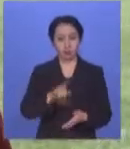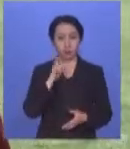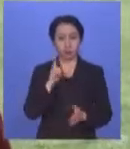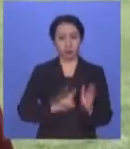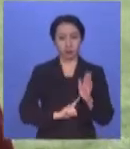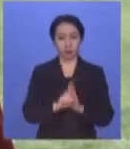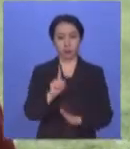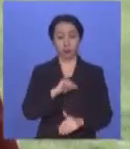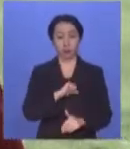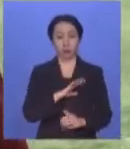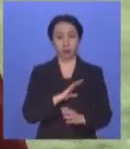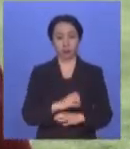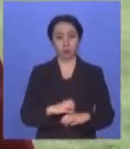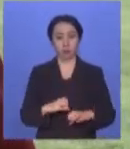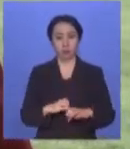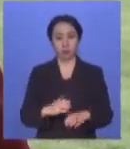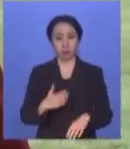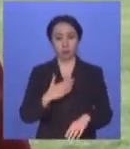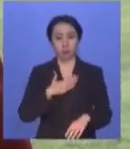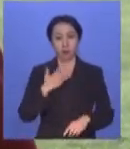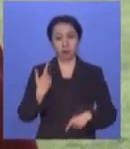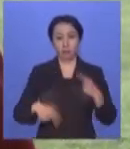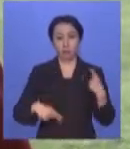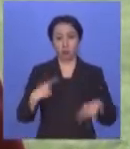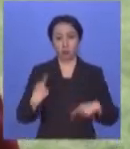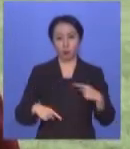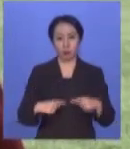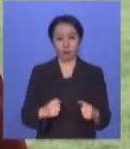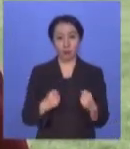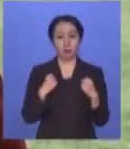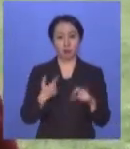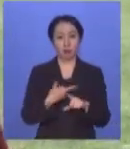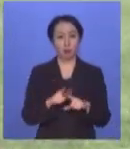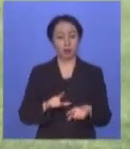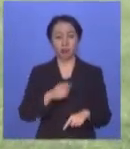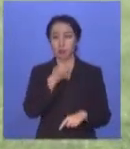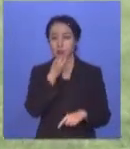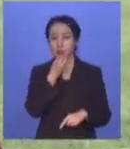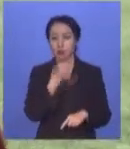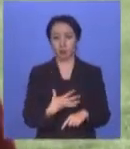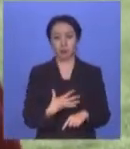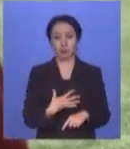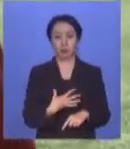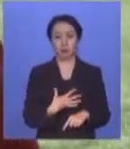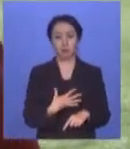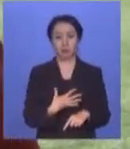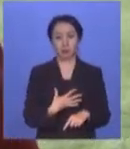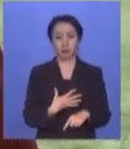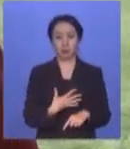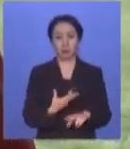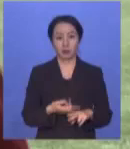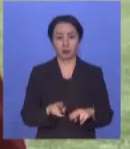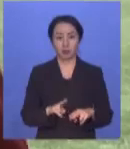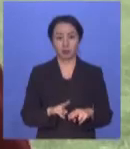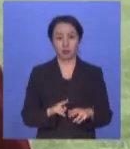4 жыл айналасам. Маған футбол спорты өте жақсы ұнайды. Себебі